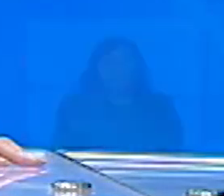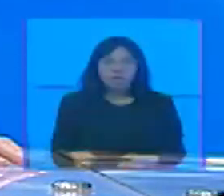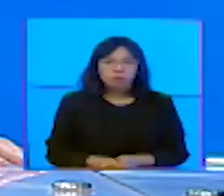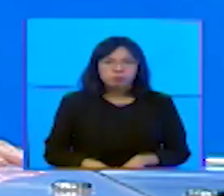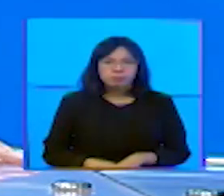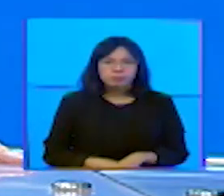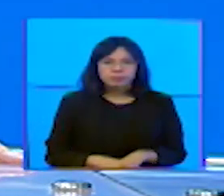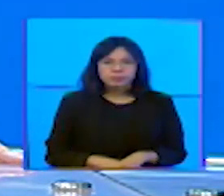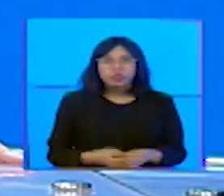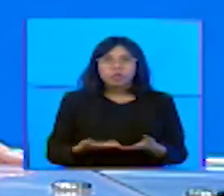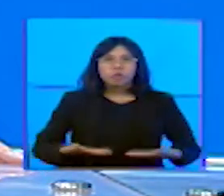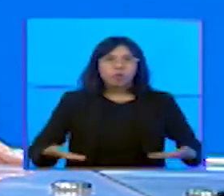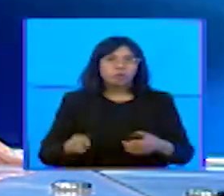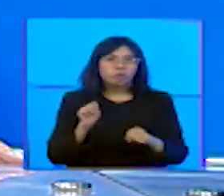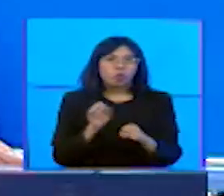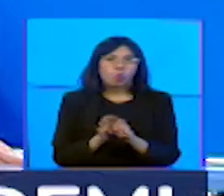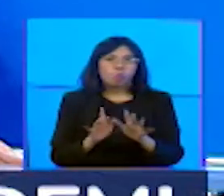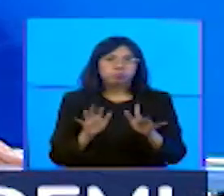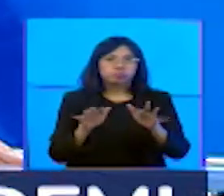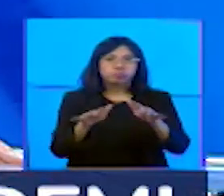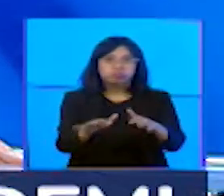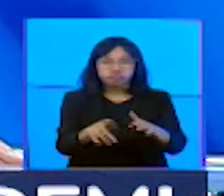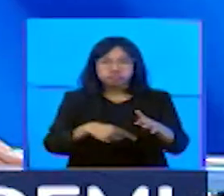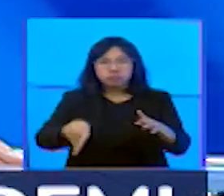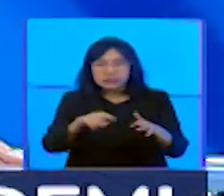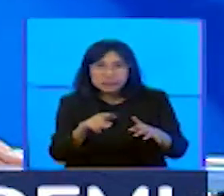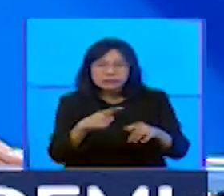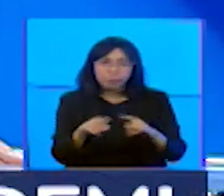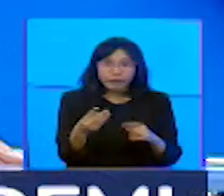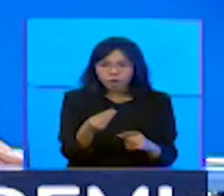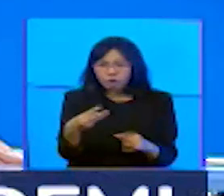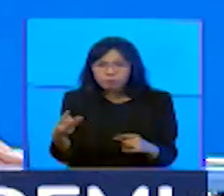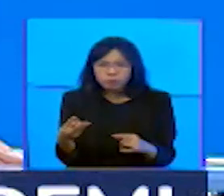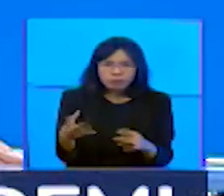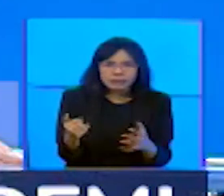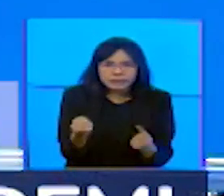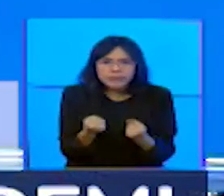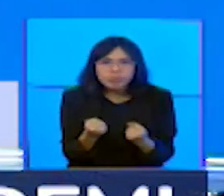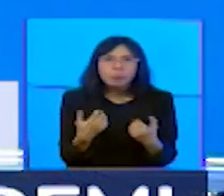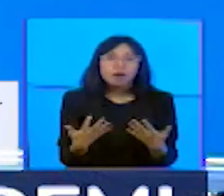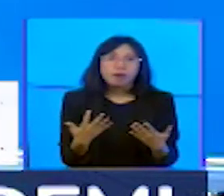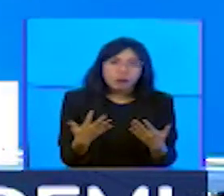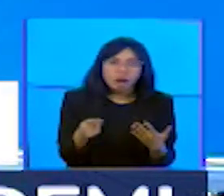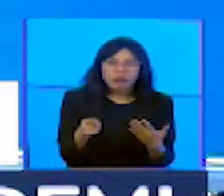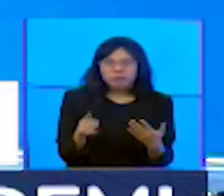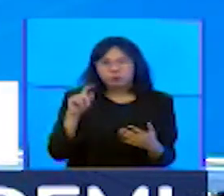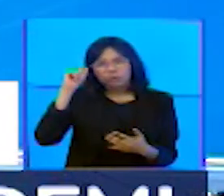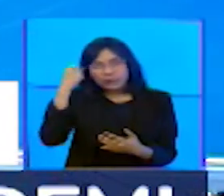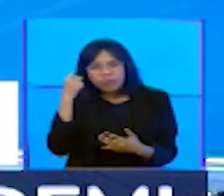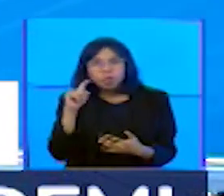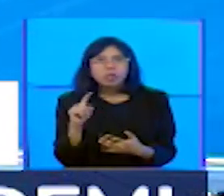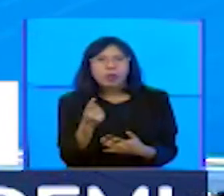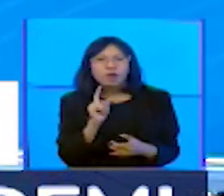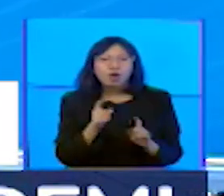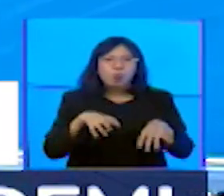Bisa bertahan di tengah pandemi COVID-19 dan resesi ekonomi tentu bukanlah hal mudah, terutama untuk mereka yang mengandalkan mata pencaharian dari